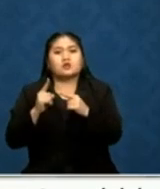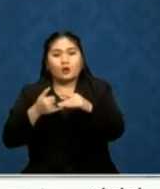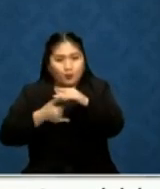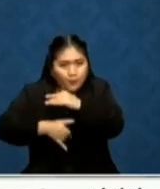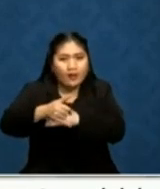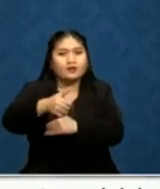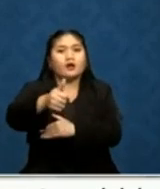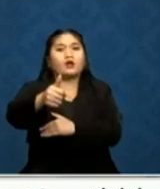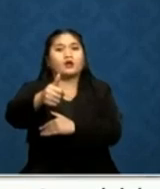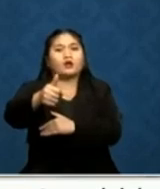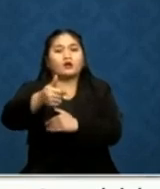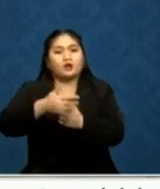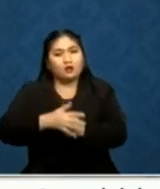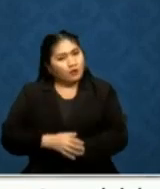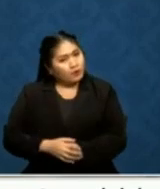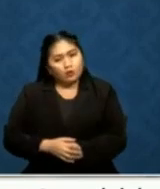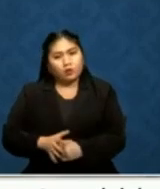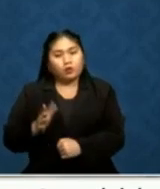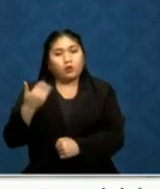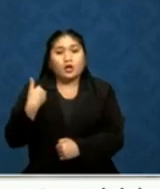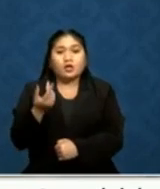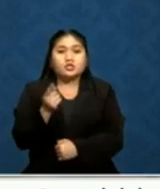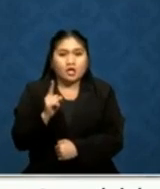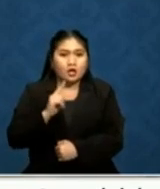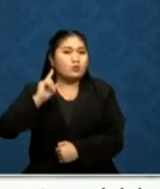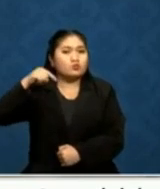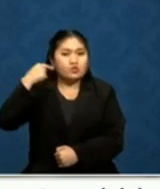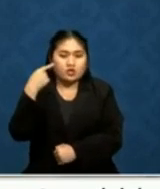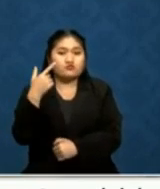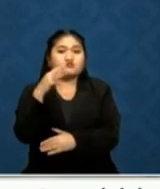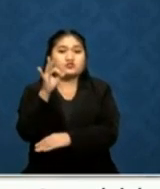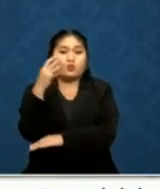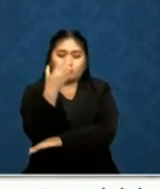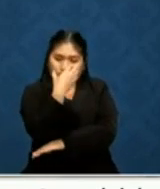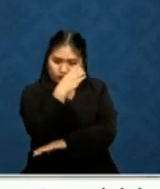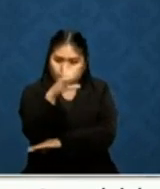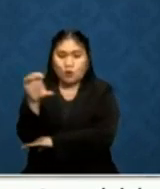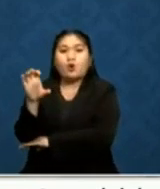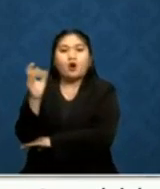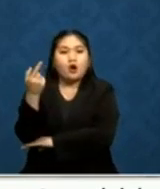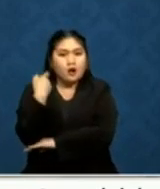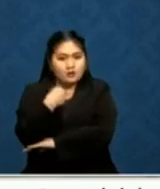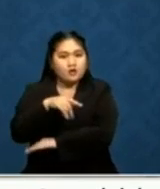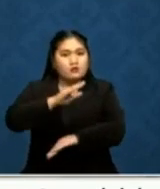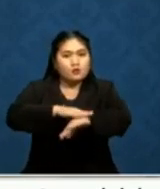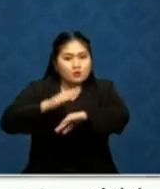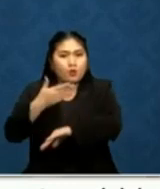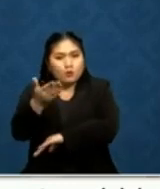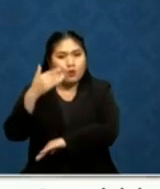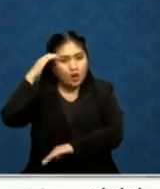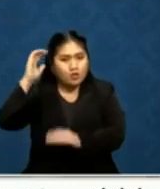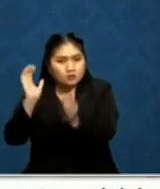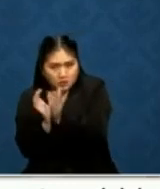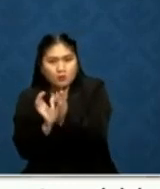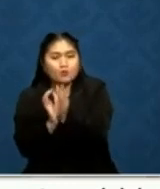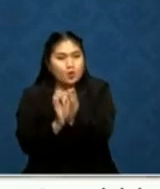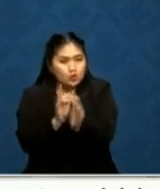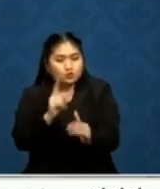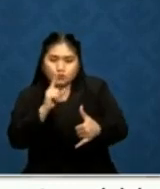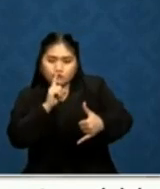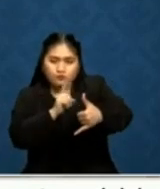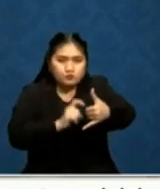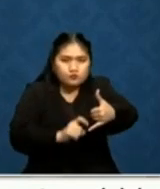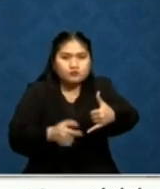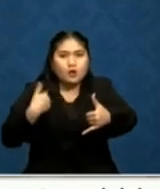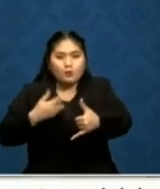ได้ค่ะหลังจากเกิดเหตุการณ์นี้นะคะผู้หญิงคนนี้โพสต์เฟซบุ๊กค่ะเพื่อให้เรียกร้องให้ตำรวจเนี่ยช่วยเร่งรัดการสืบสวนหลังจากแ